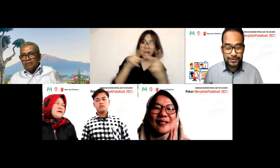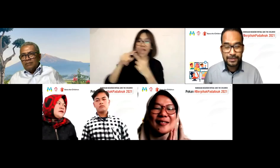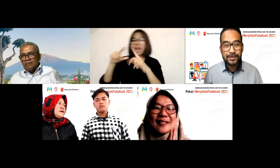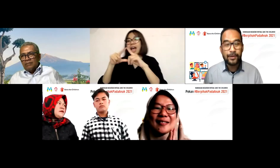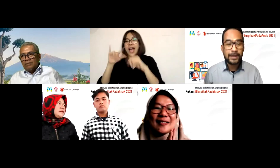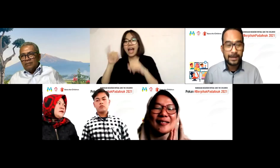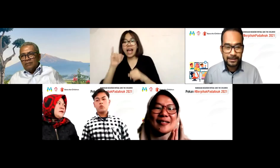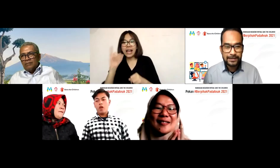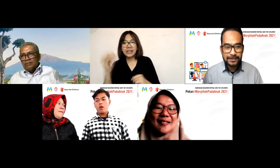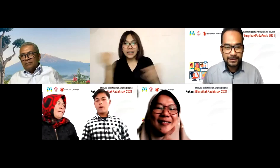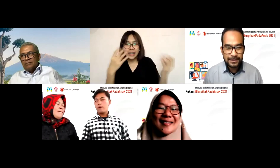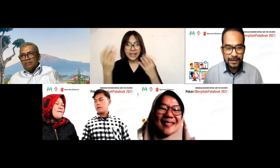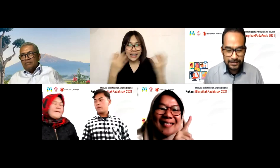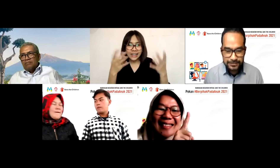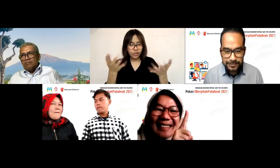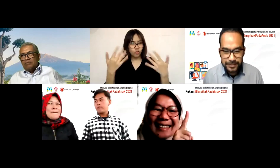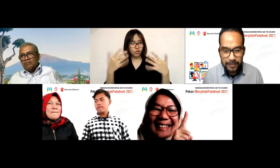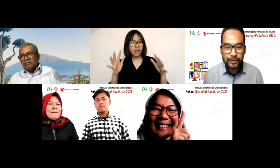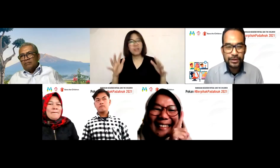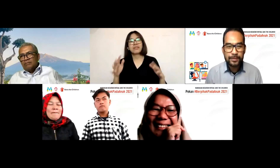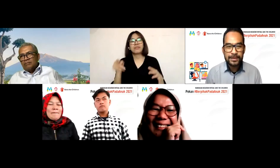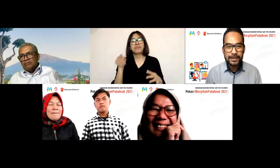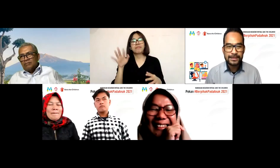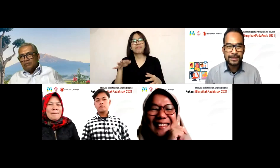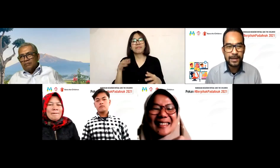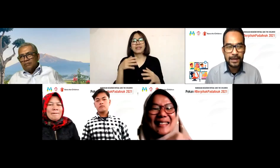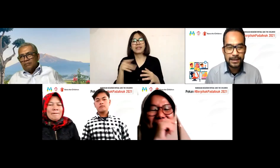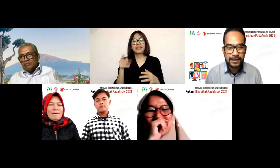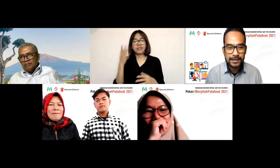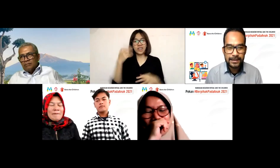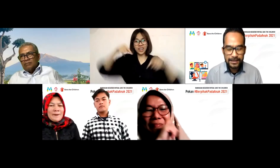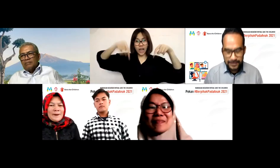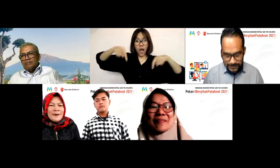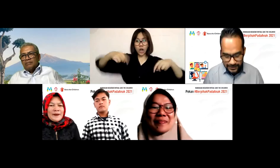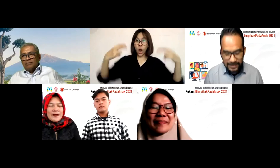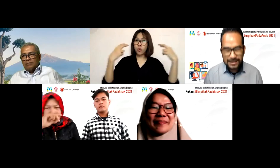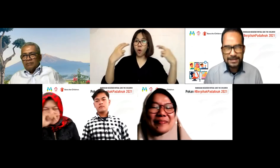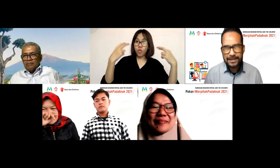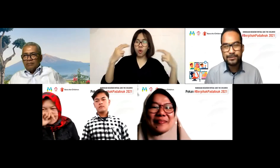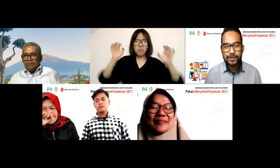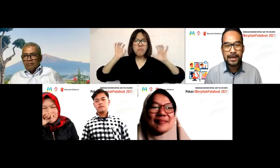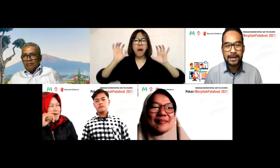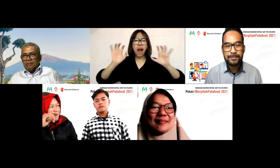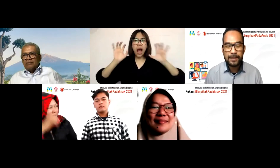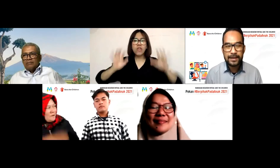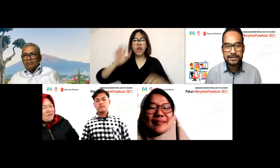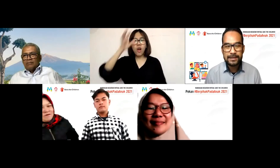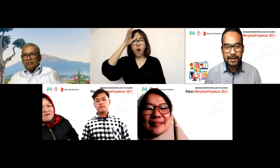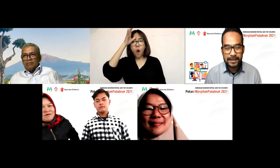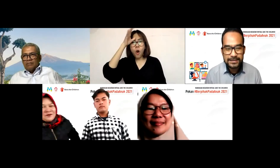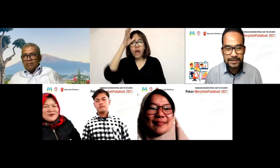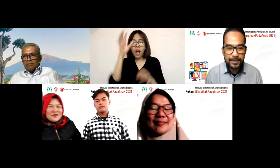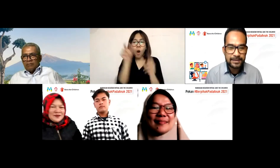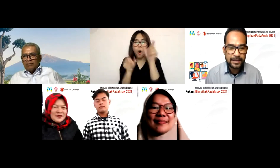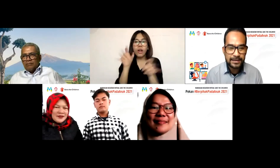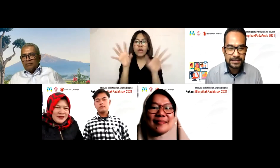Ada 100 lebih orang yang mengikuti webinar kita sore hari ini. Kita sama-sama semua berharap apa yang